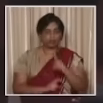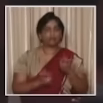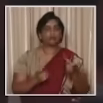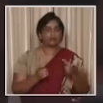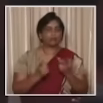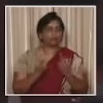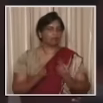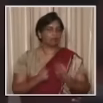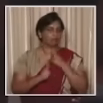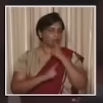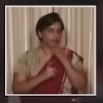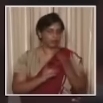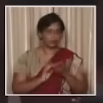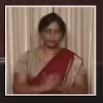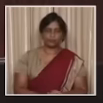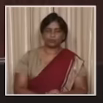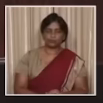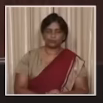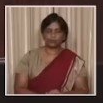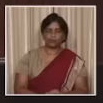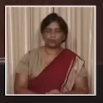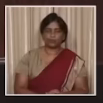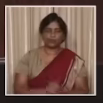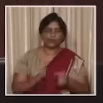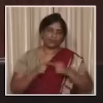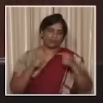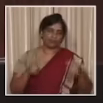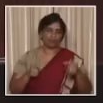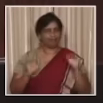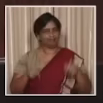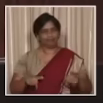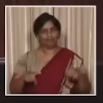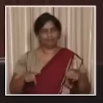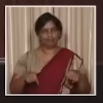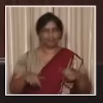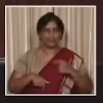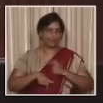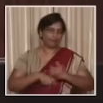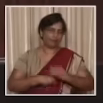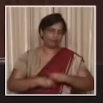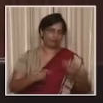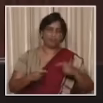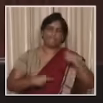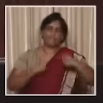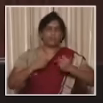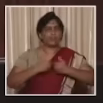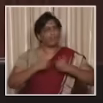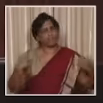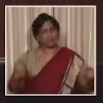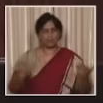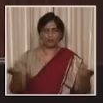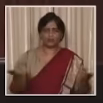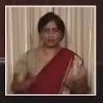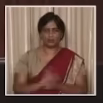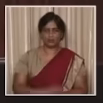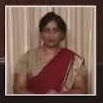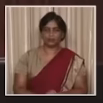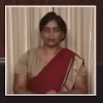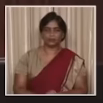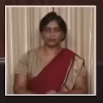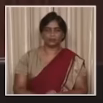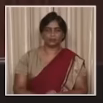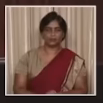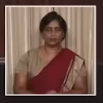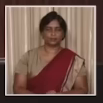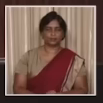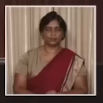මේකේ අඩුපාඩු කතා කරන්න පටන් අරගෙන තියෙනවා. දැන් විපක්ෂ නායකතුමා මේකට කල්නාත වෙනම විවාදයක් අරන් කතා කරන්න ඕක.